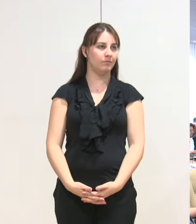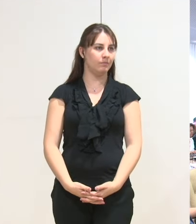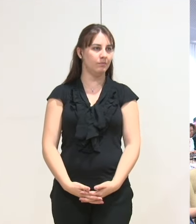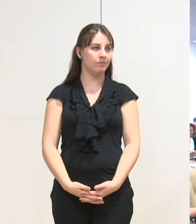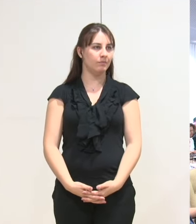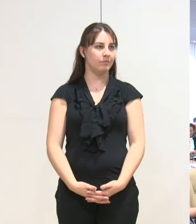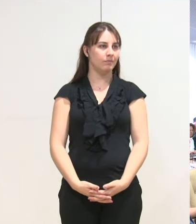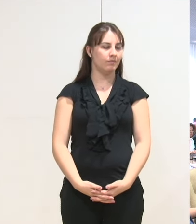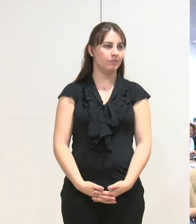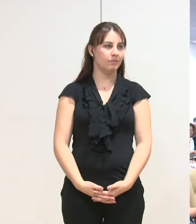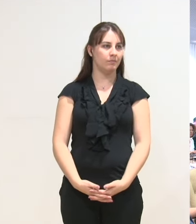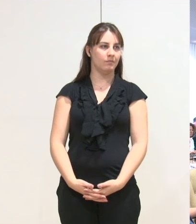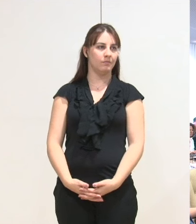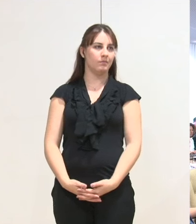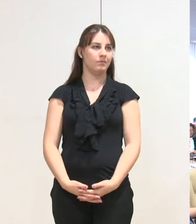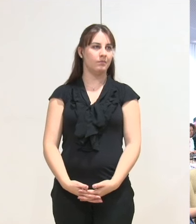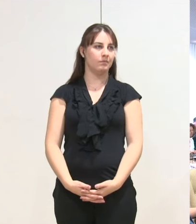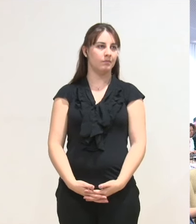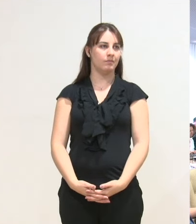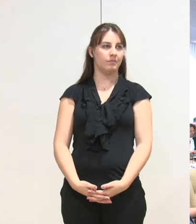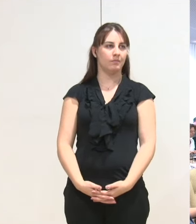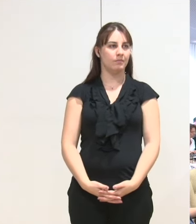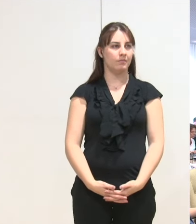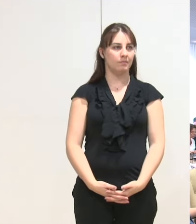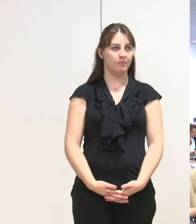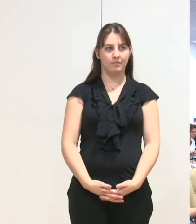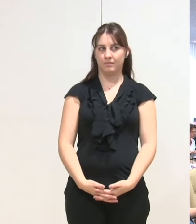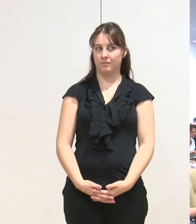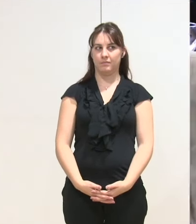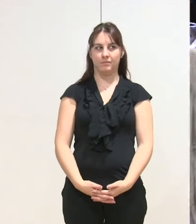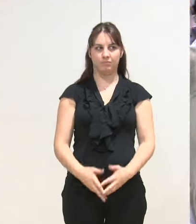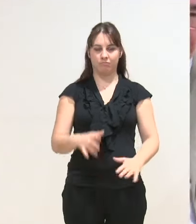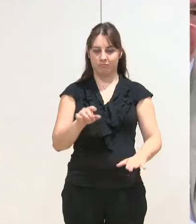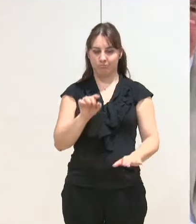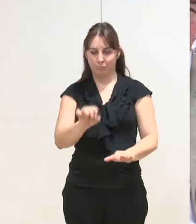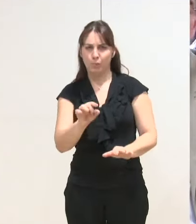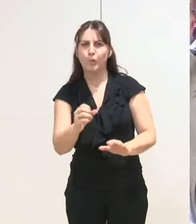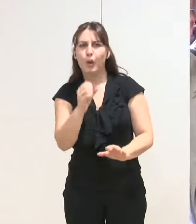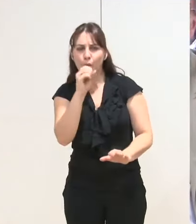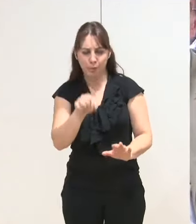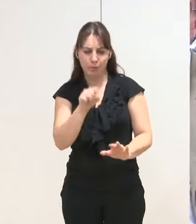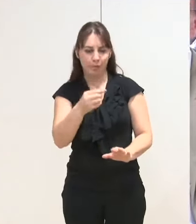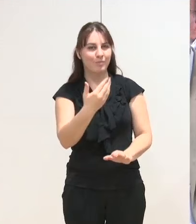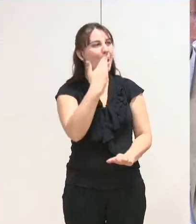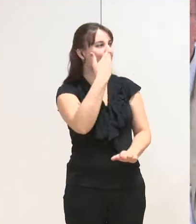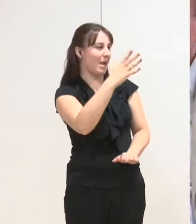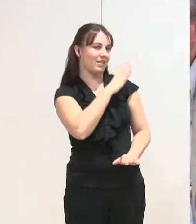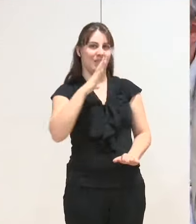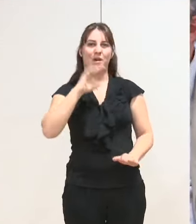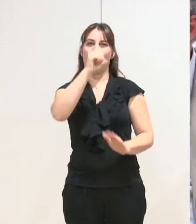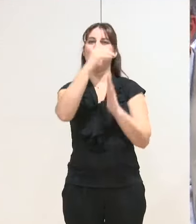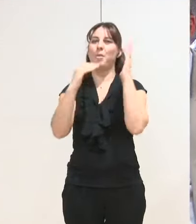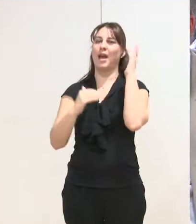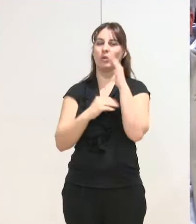compar c'est le 17 on va y arriver merci Madame première adjointe